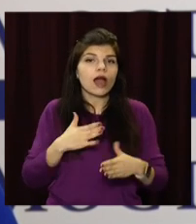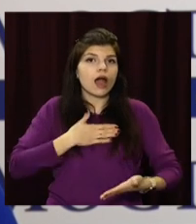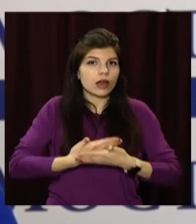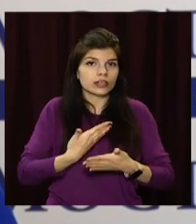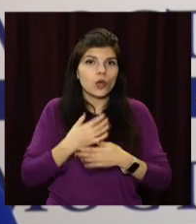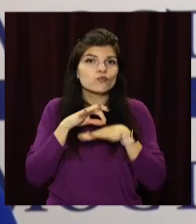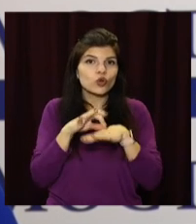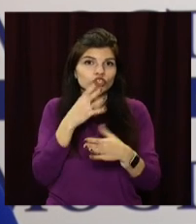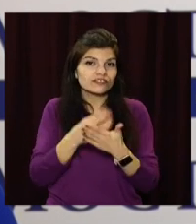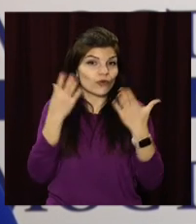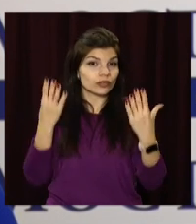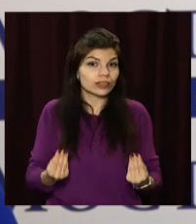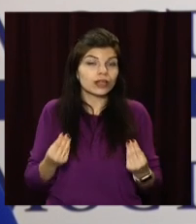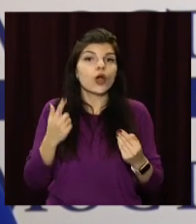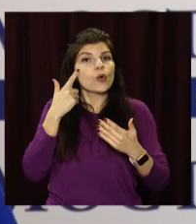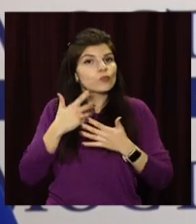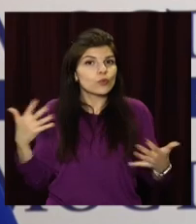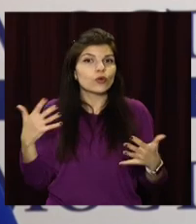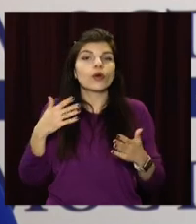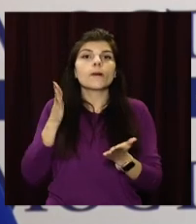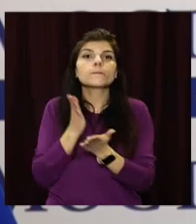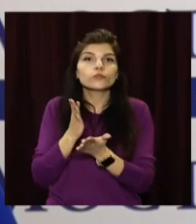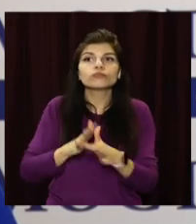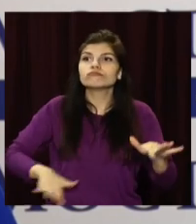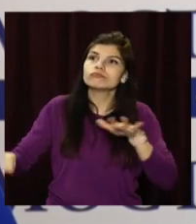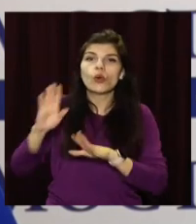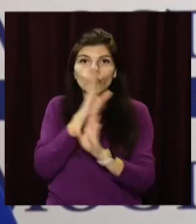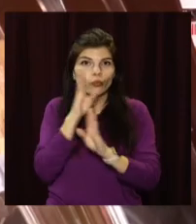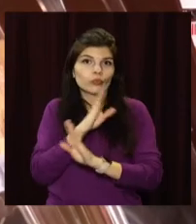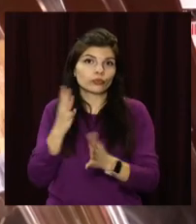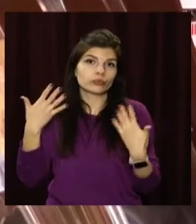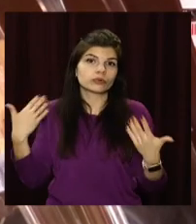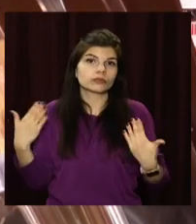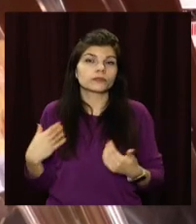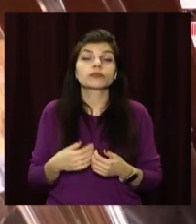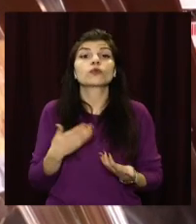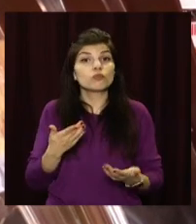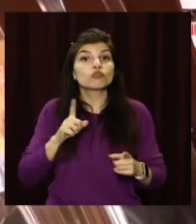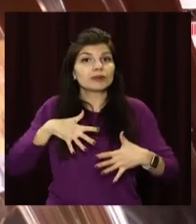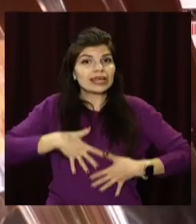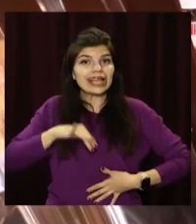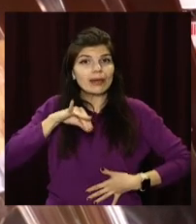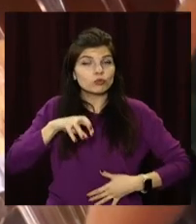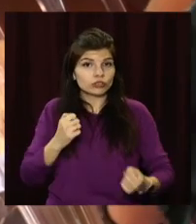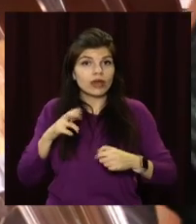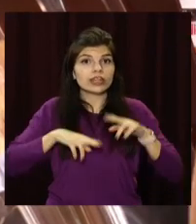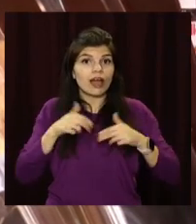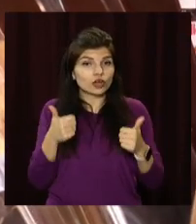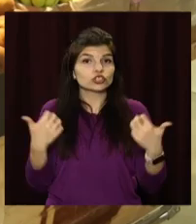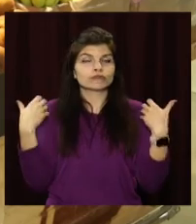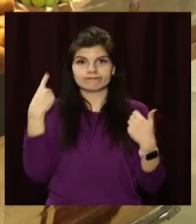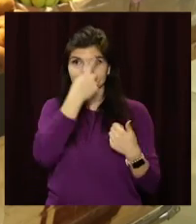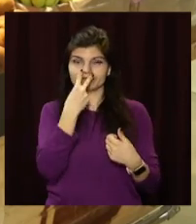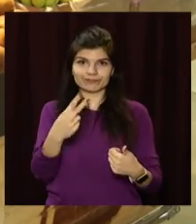активно проводити свій день та якомога більше перебувати на свіжому повітрі. Тож, аби мати міцний імунітет, гарний настрій та здоровий